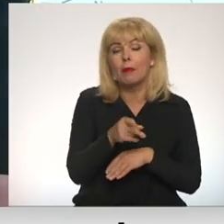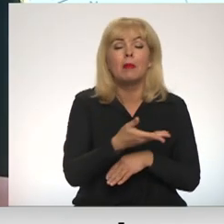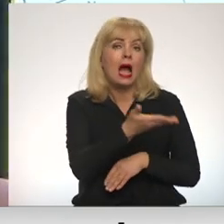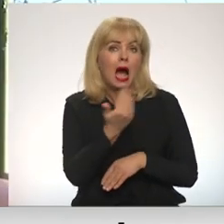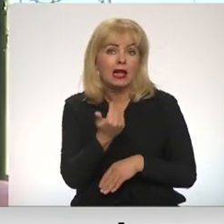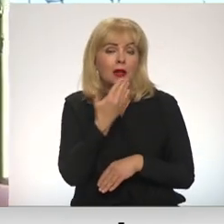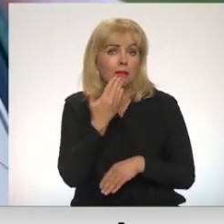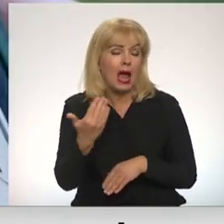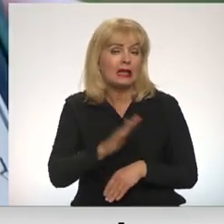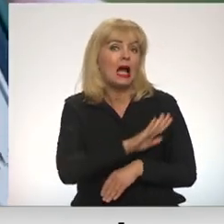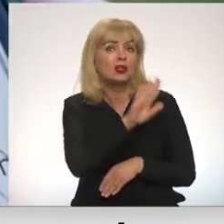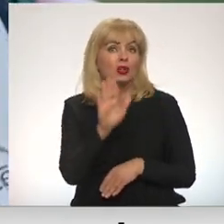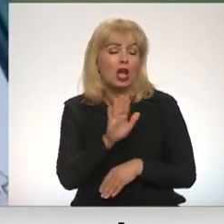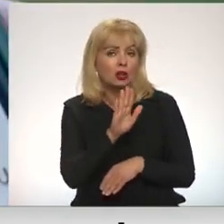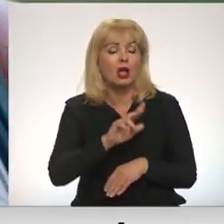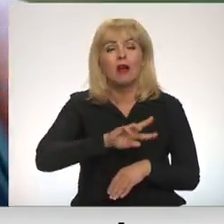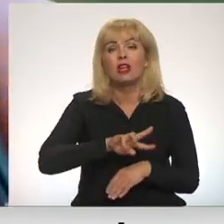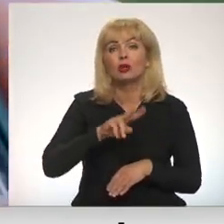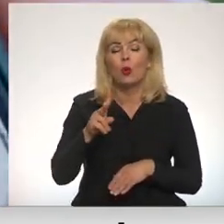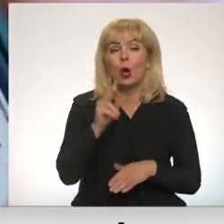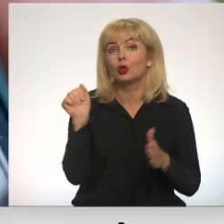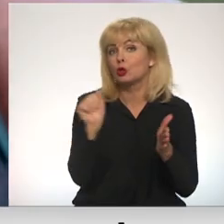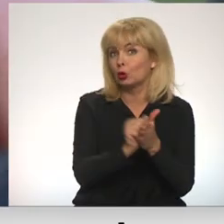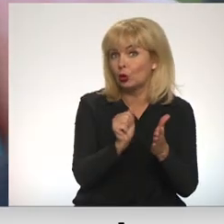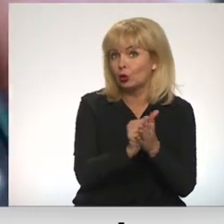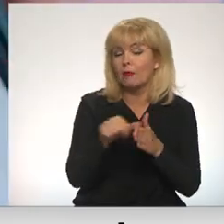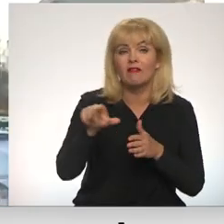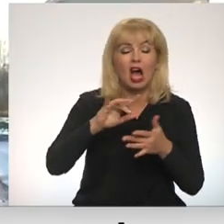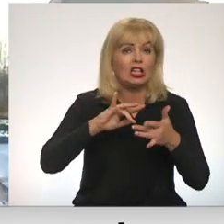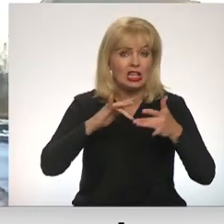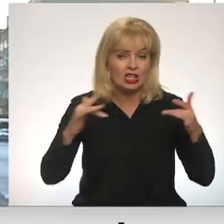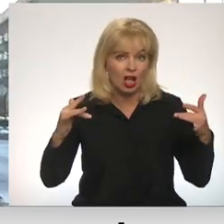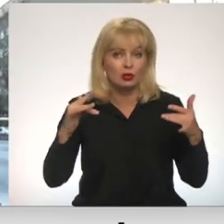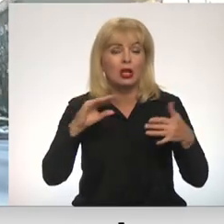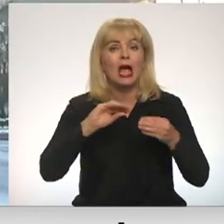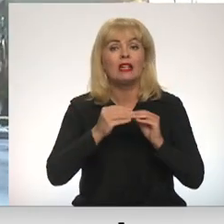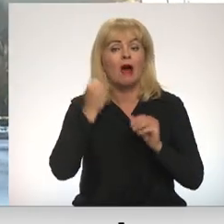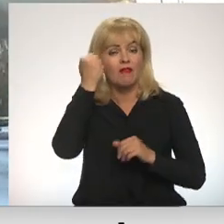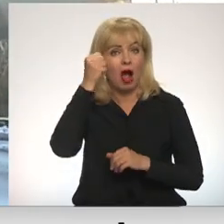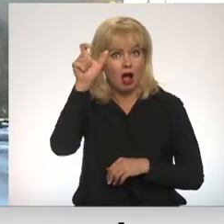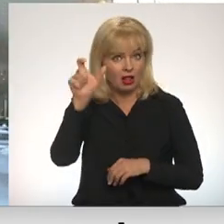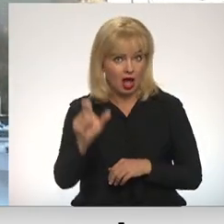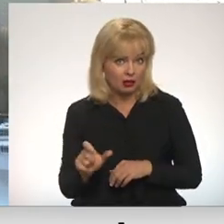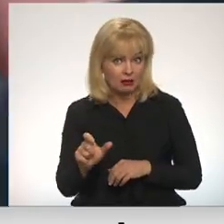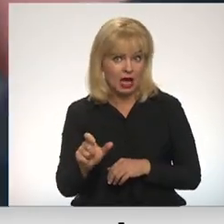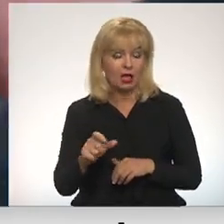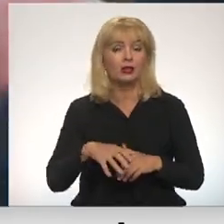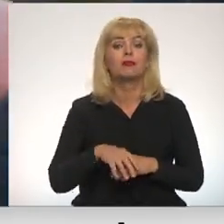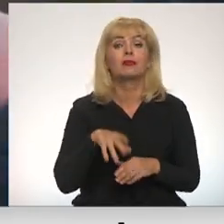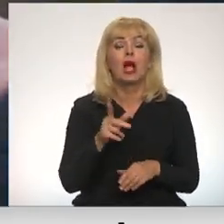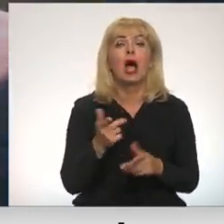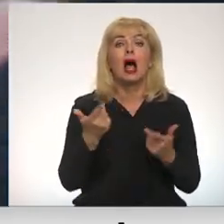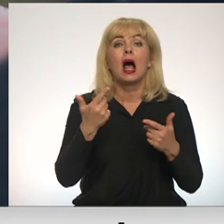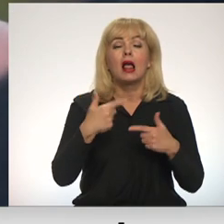aicinājumiem pēdējās dienās vienu otram līdzīgu sludinājumus vairākās interneta vietnēs pamanījusi valmierieta Elīna Ādamsone. Laiks